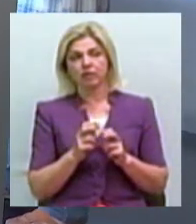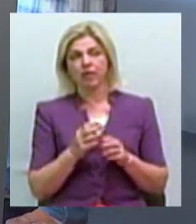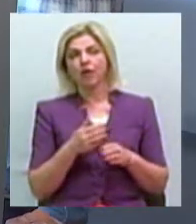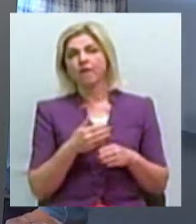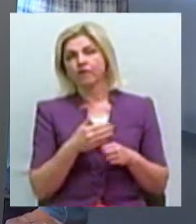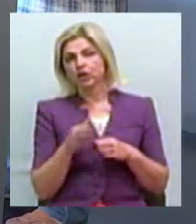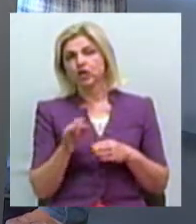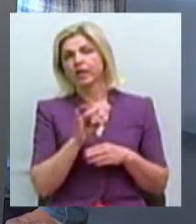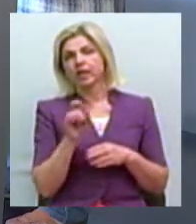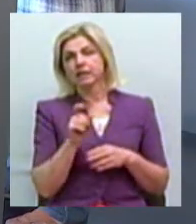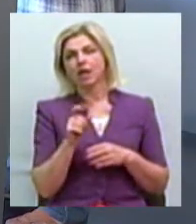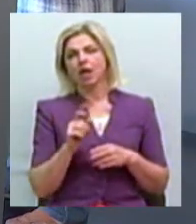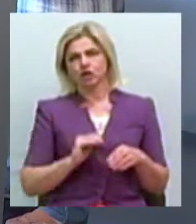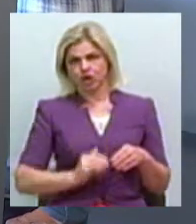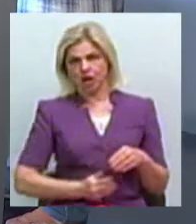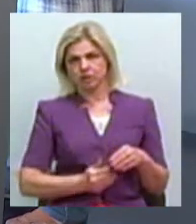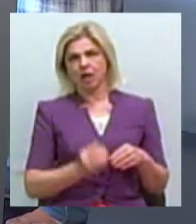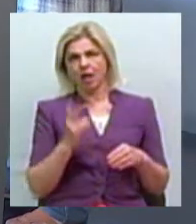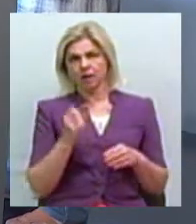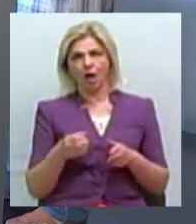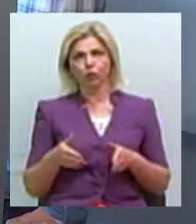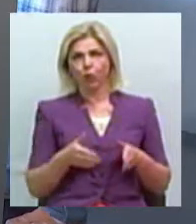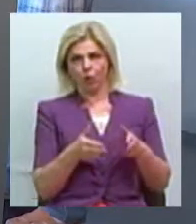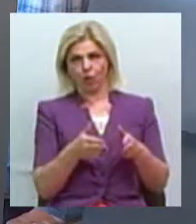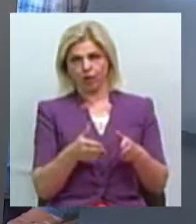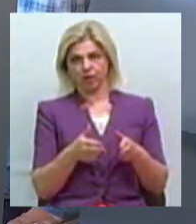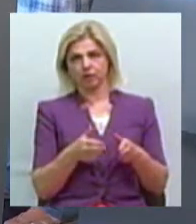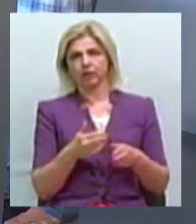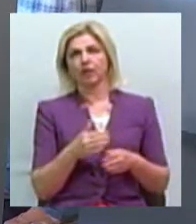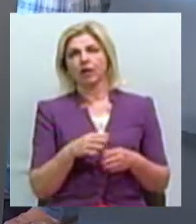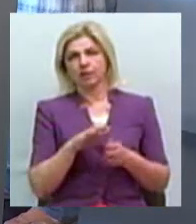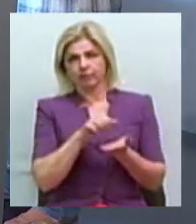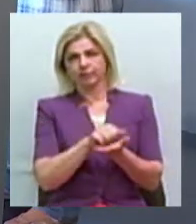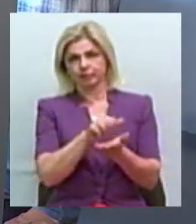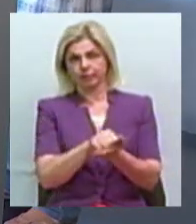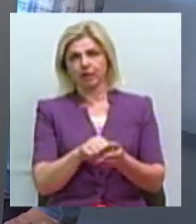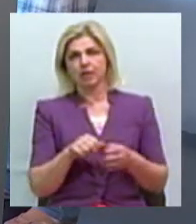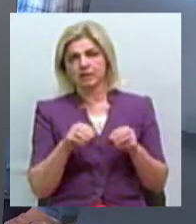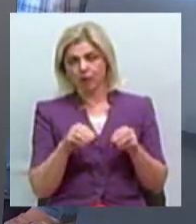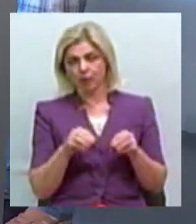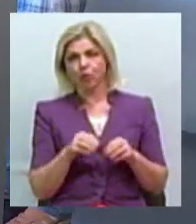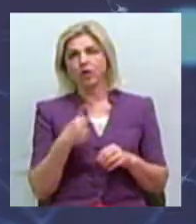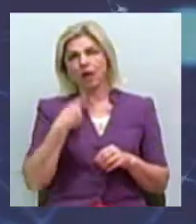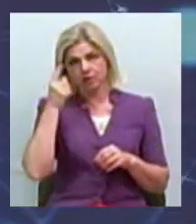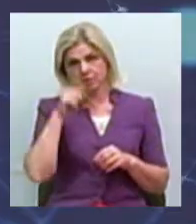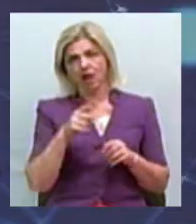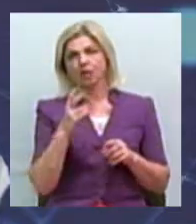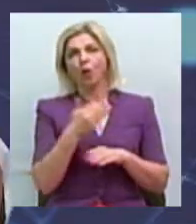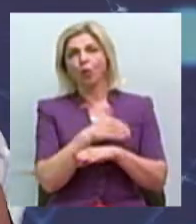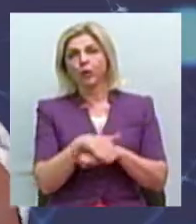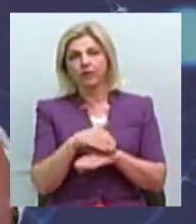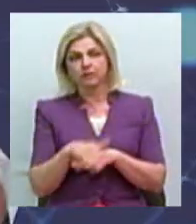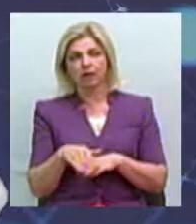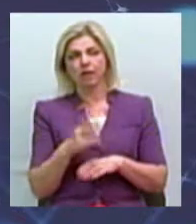сектора на тротуары до самой дороги. Я знаю несколько таких примеров на нескольких улицах. Там,